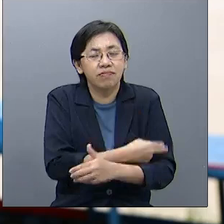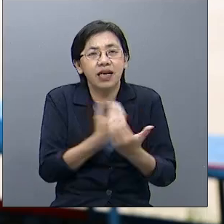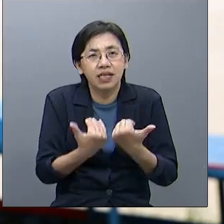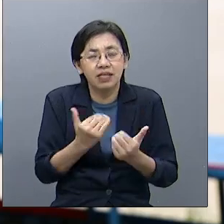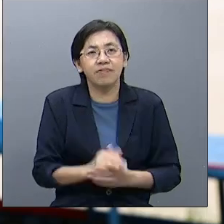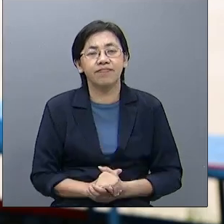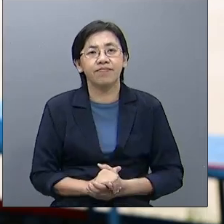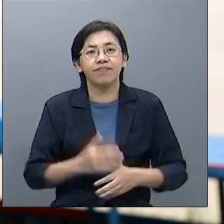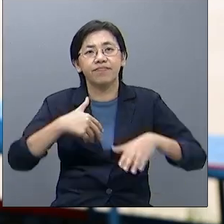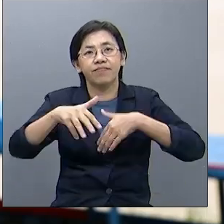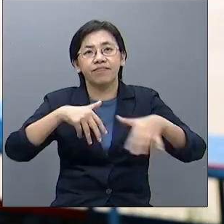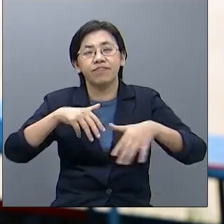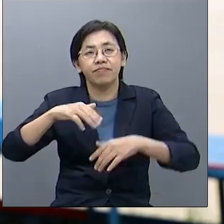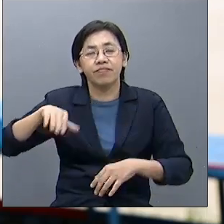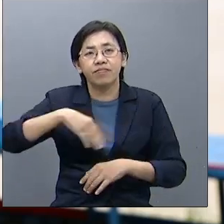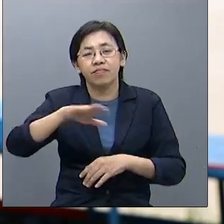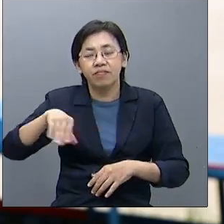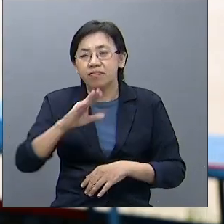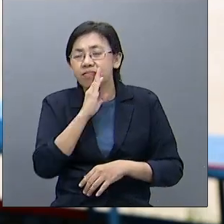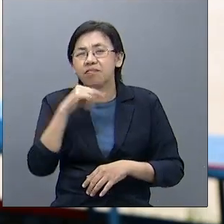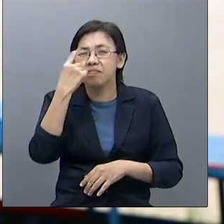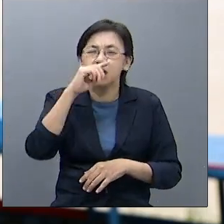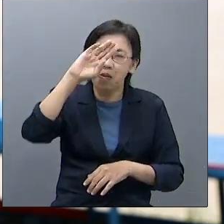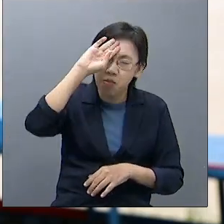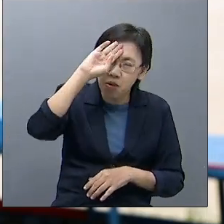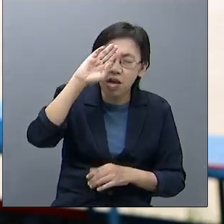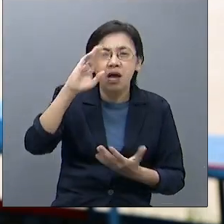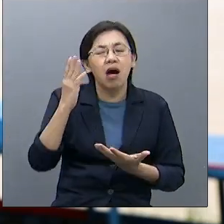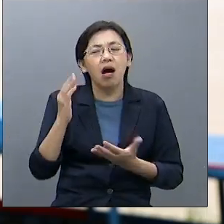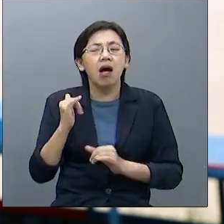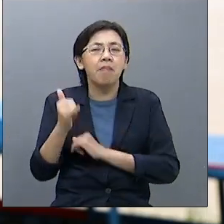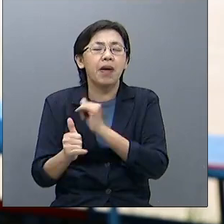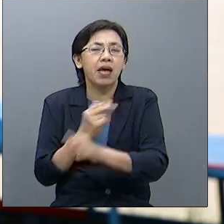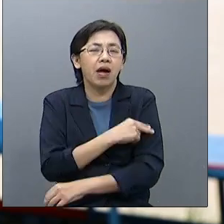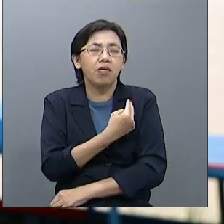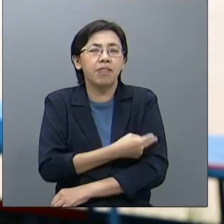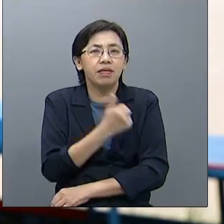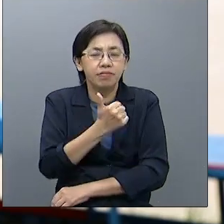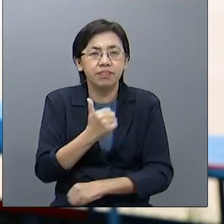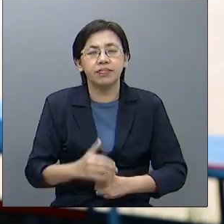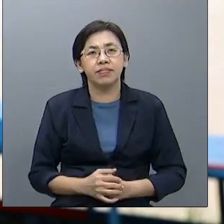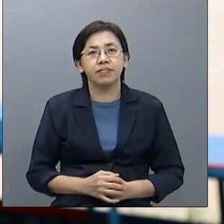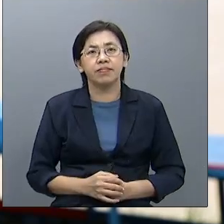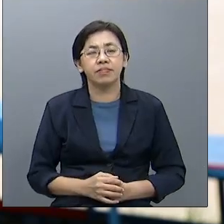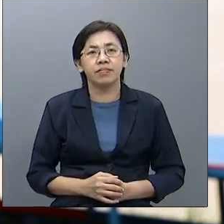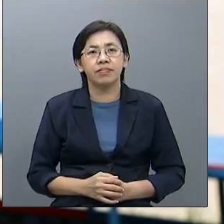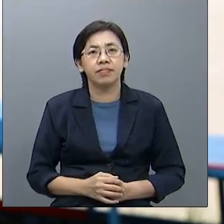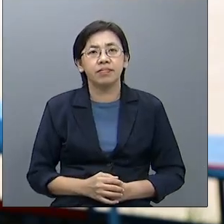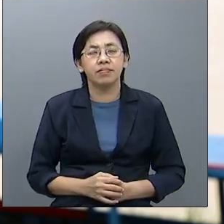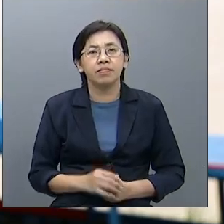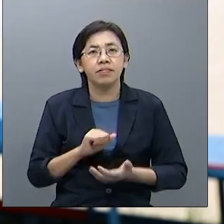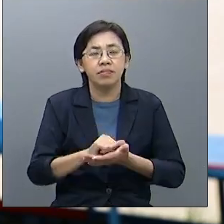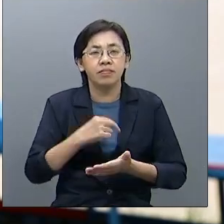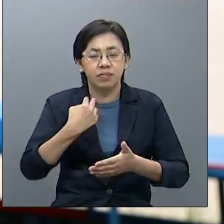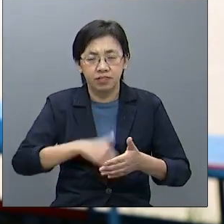แม่ประชาชนของเฮาผู้ที่เจ็บป่วยหรือว่าเจ็บเป็นจะได้เข้ามารับบริการในการเอิ้นว่าบริการการตรวจสุข